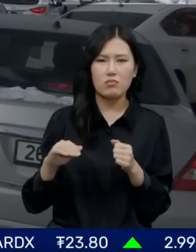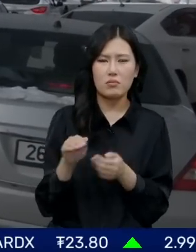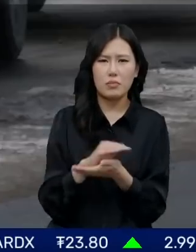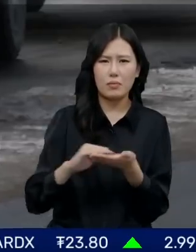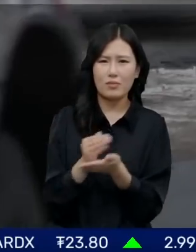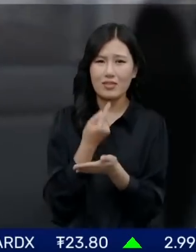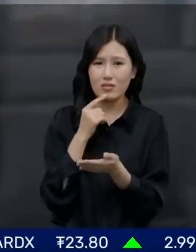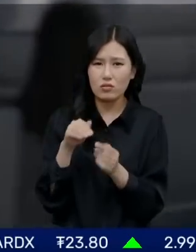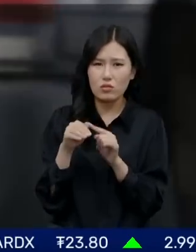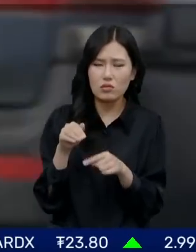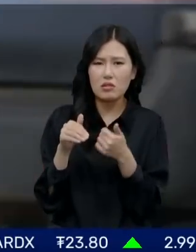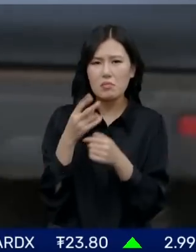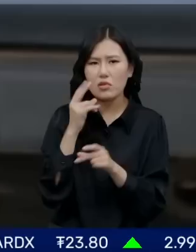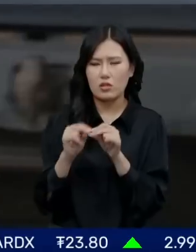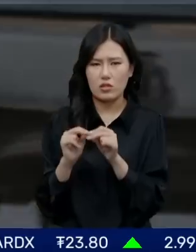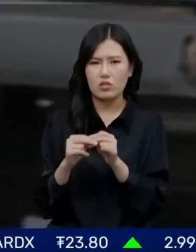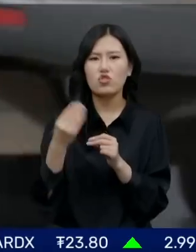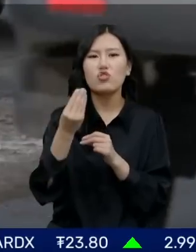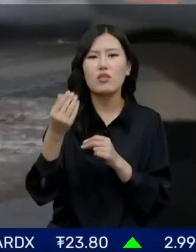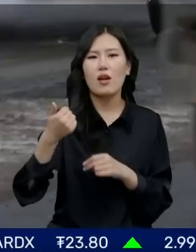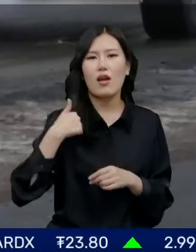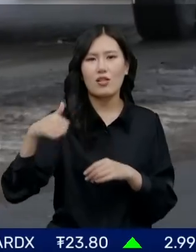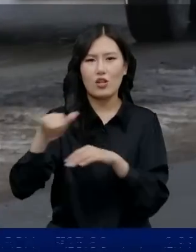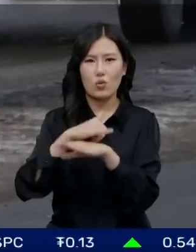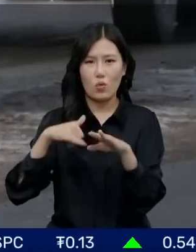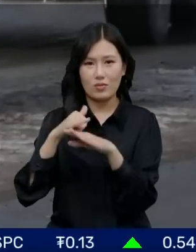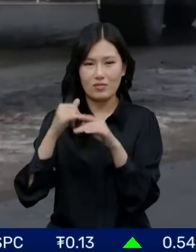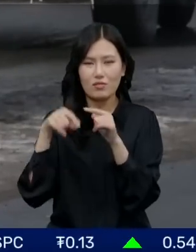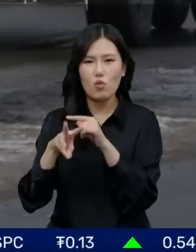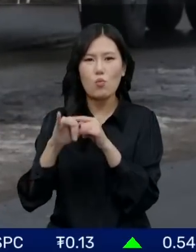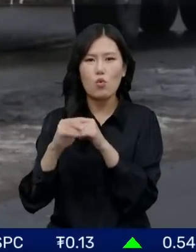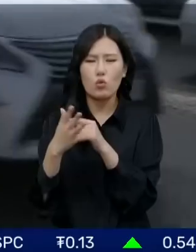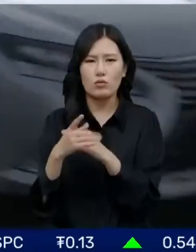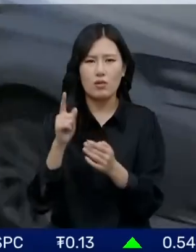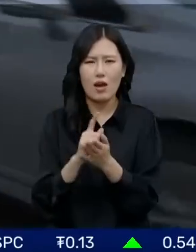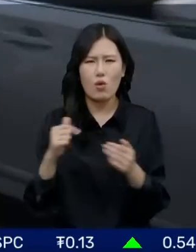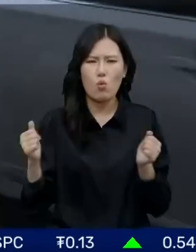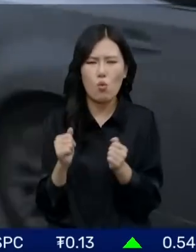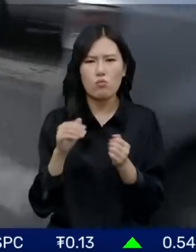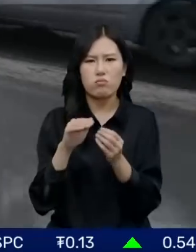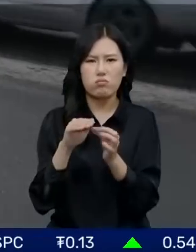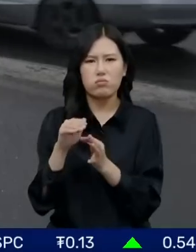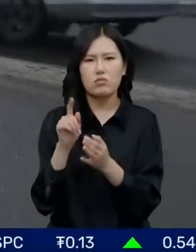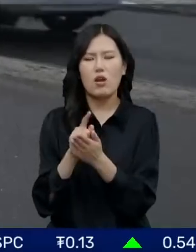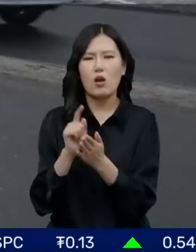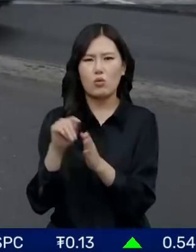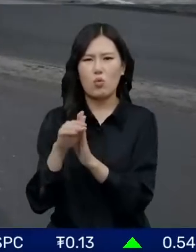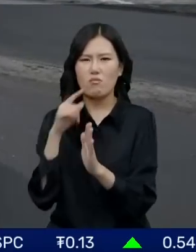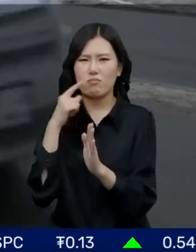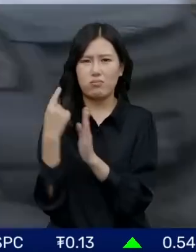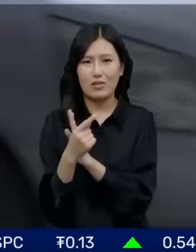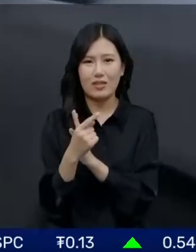үзээрэй. Олон улсын жишээд урдвал Канада улсын Квебек мужид заавал өвлийн дугуй ашиглах журам гарснаар зам тээврийн ослын тоо 20%